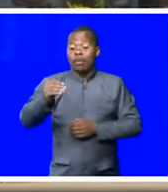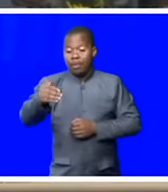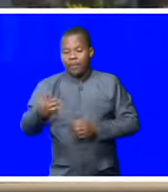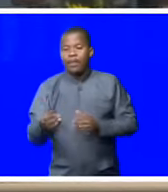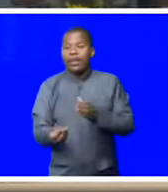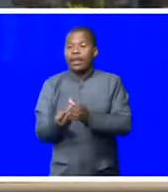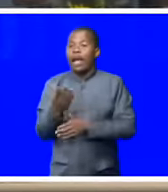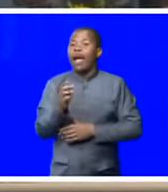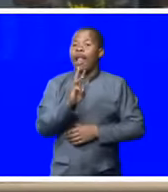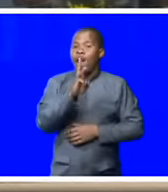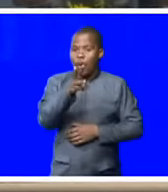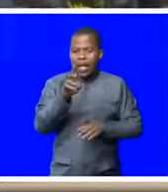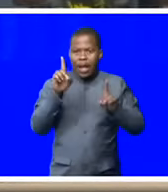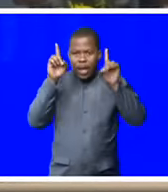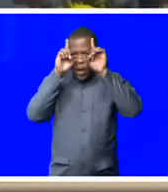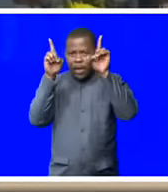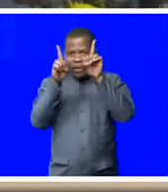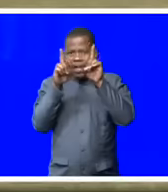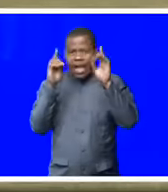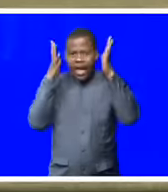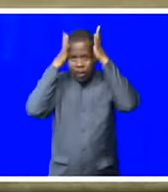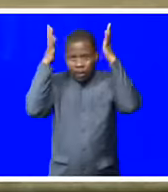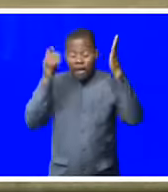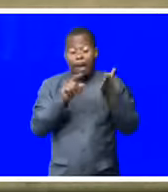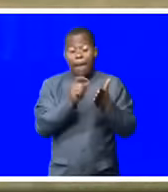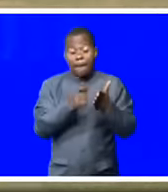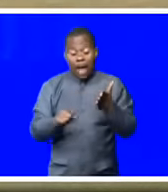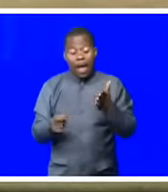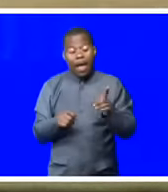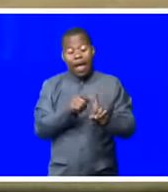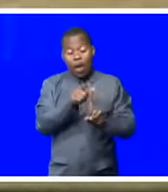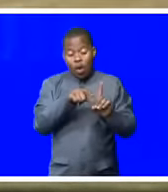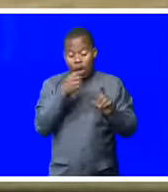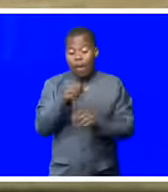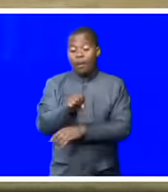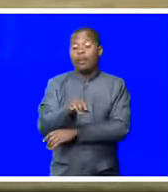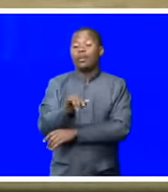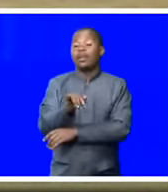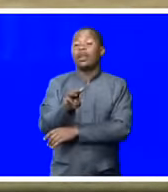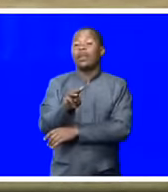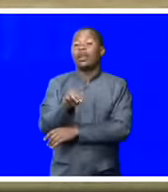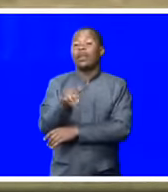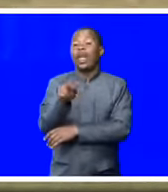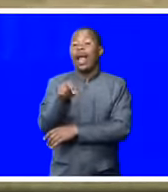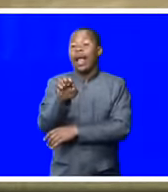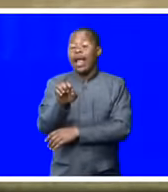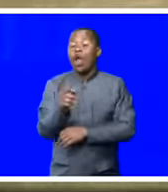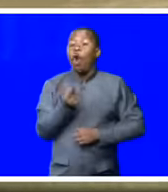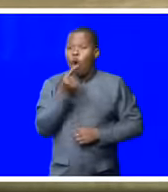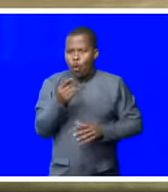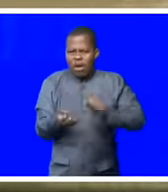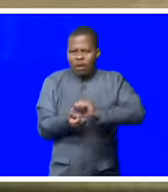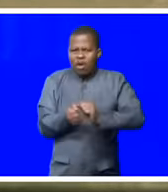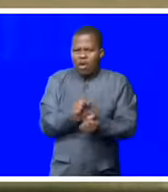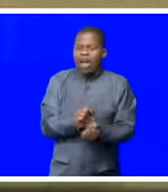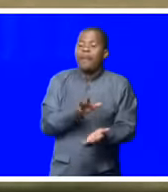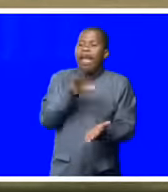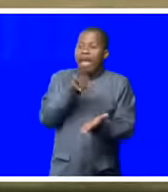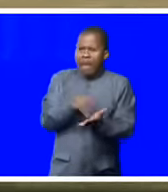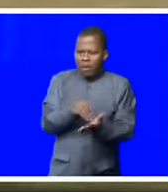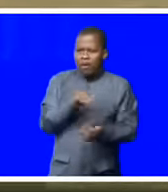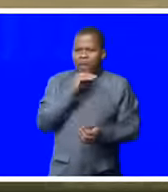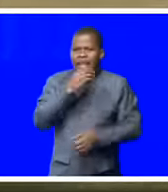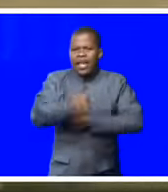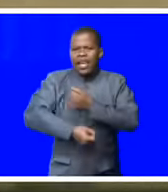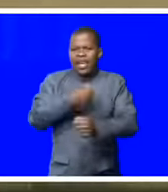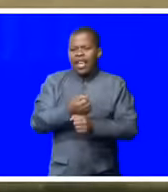Mapalane wenyuvesi yaseSwatini dokotela Salebona Simelane uthi kube netinsayiya leti bavimbela ukuthi bakhone